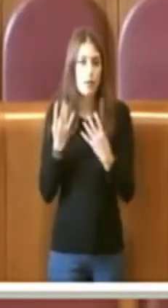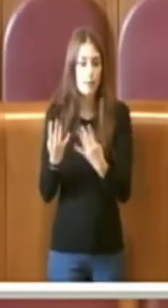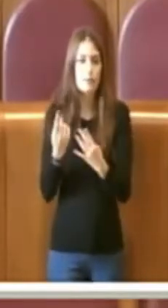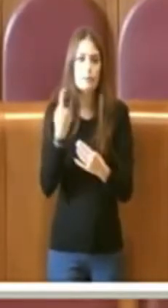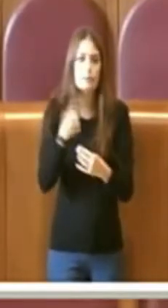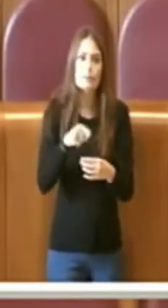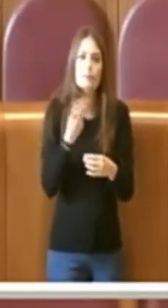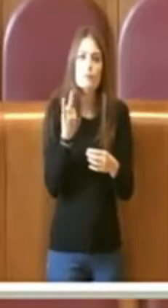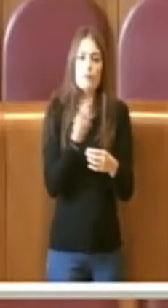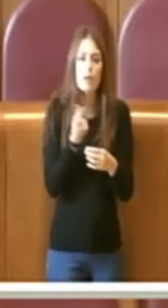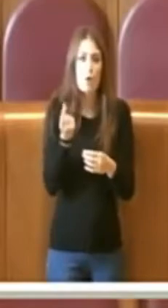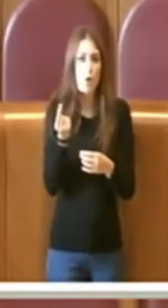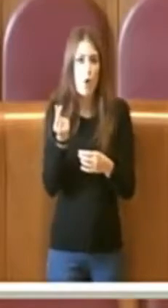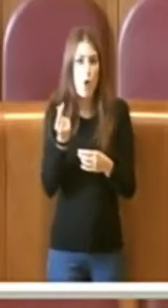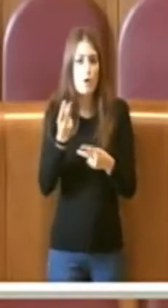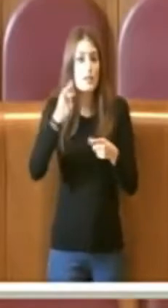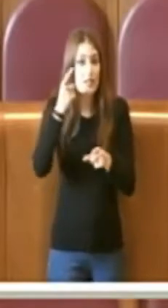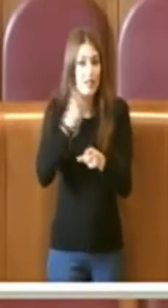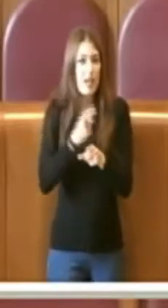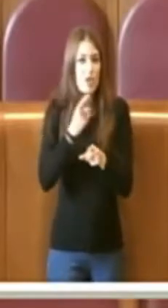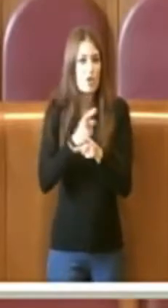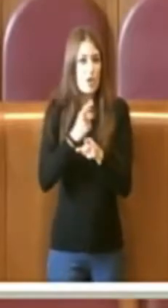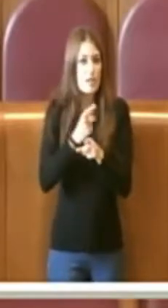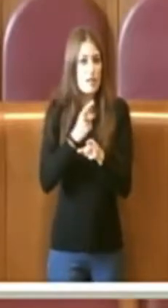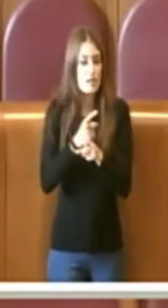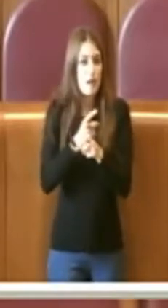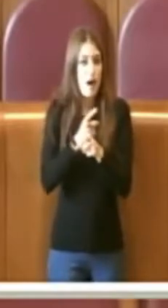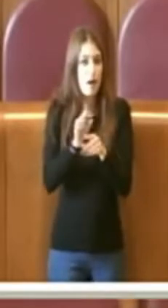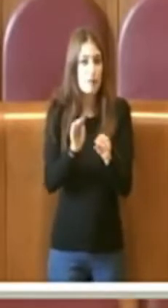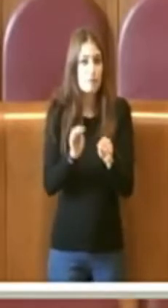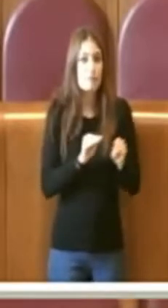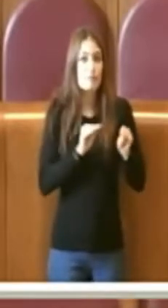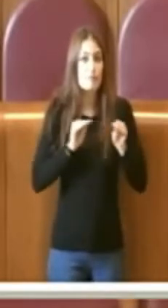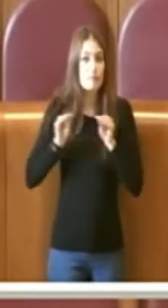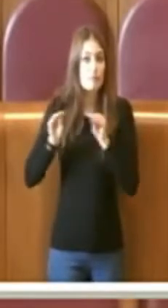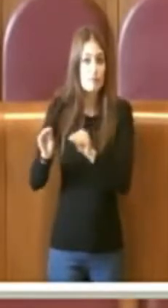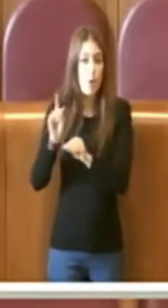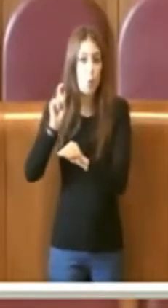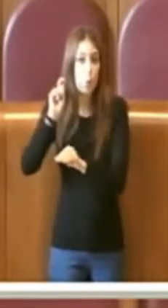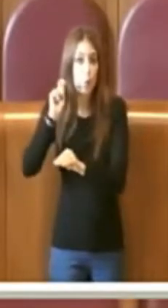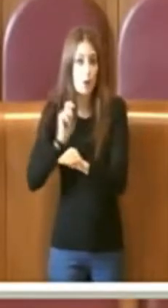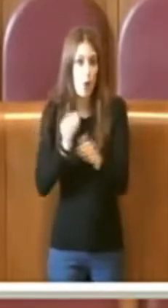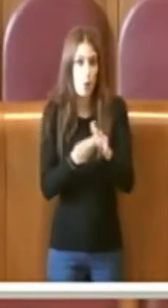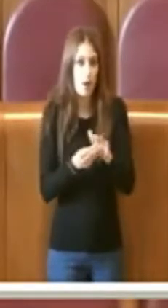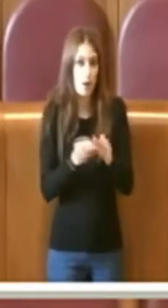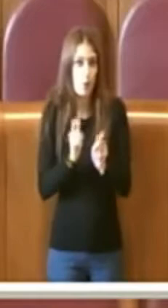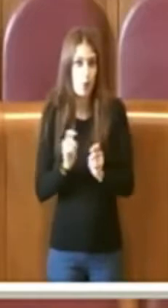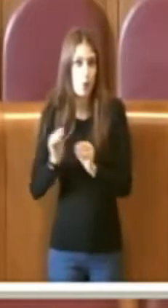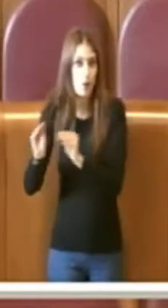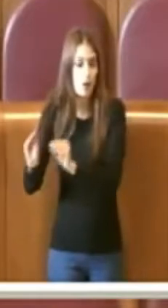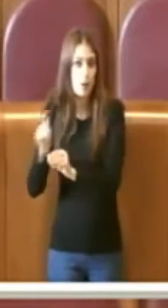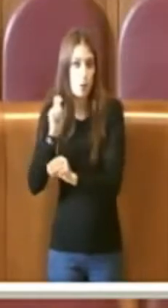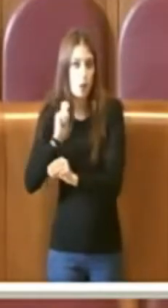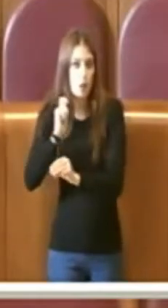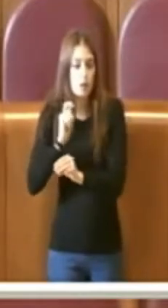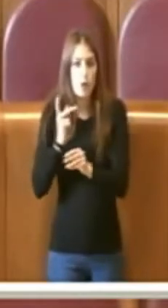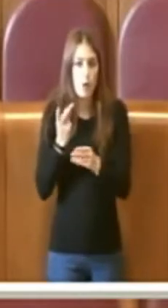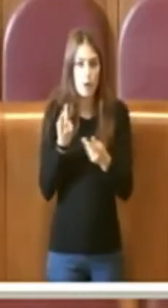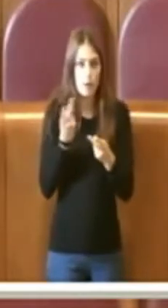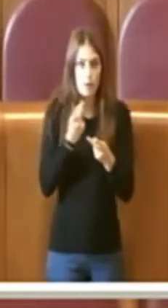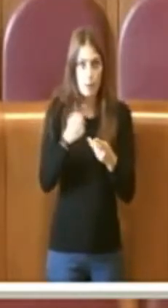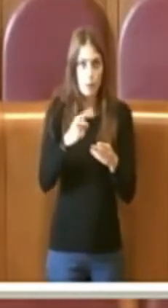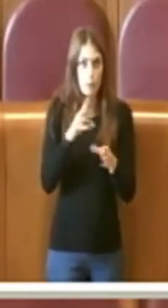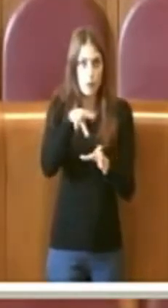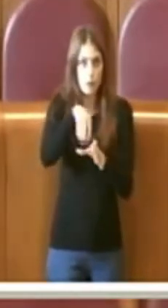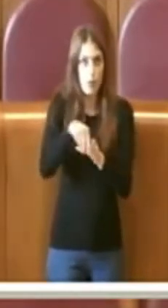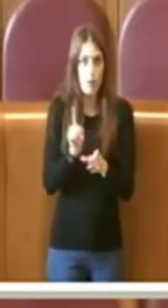costi necessari a spostare gli operatori a Guidonia, Poi lasciamo stare che nel frattempo, proprio perché negli